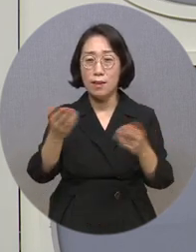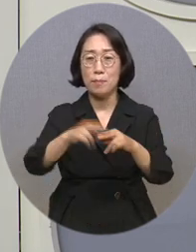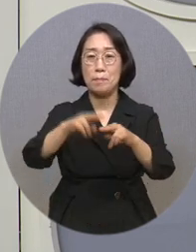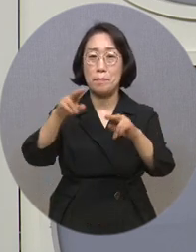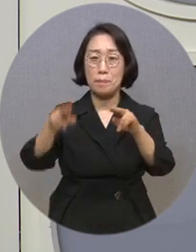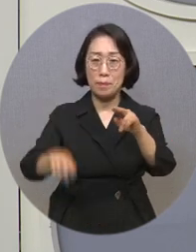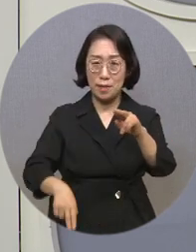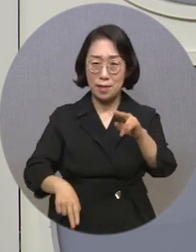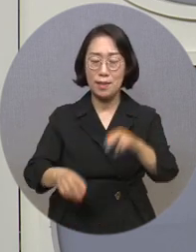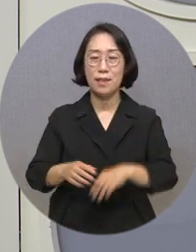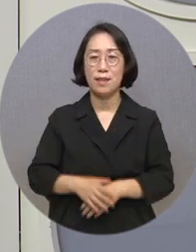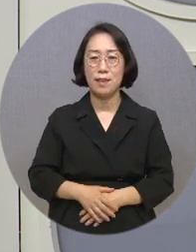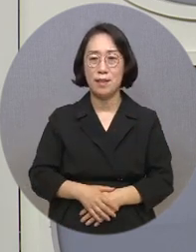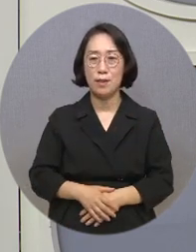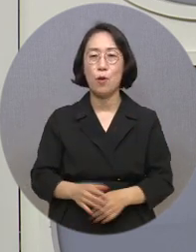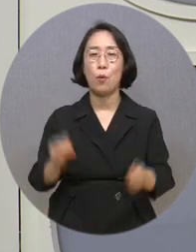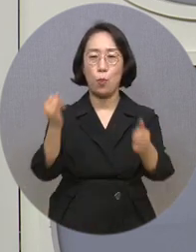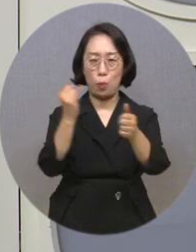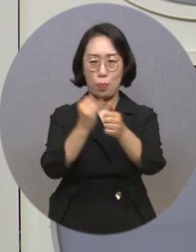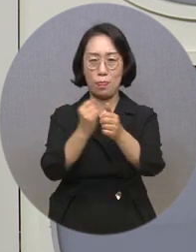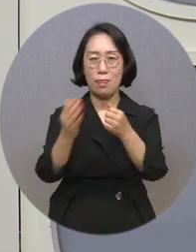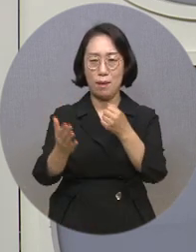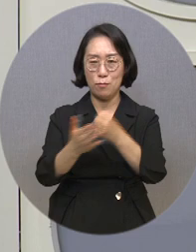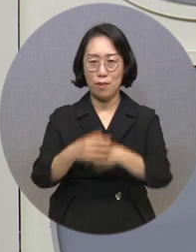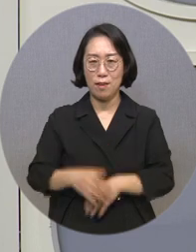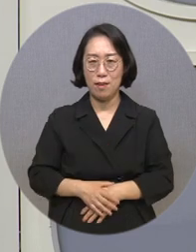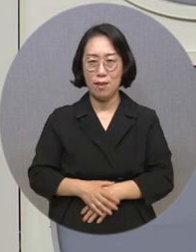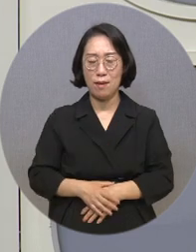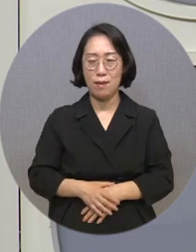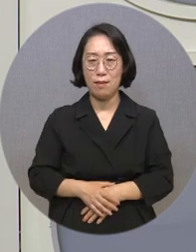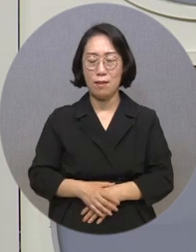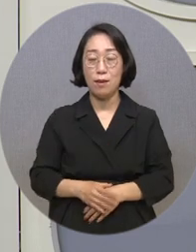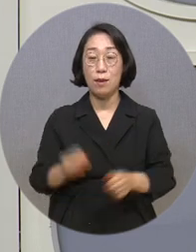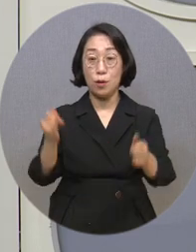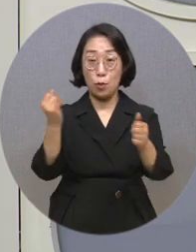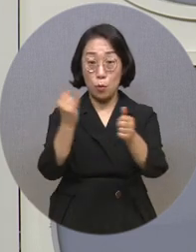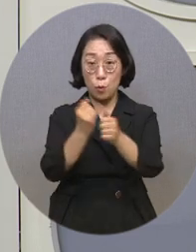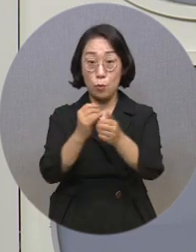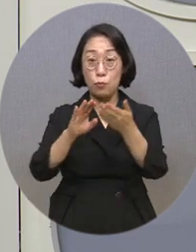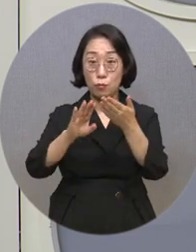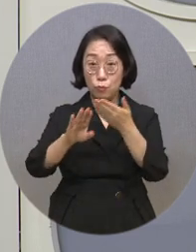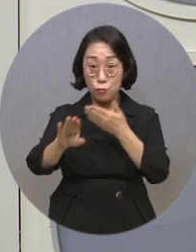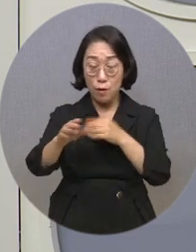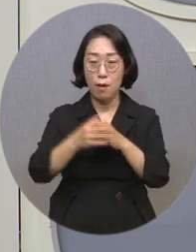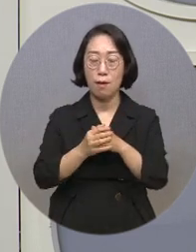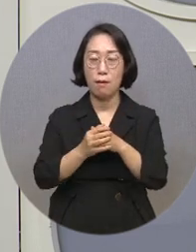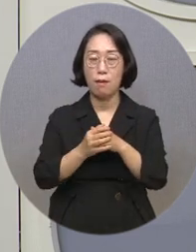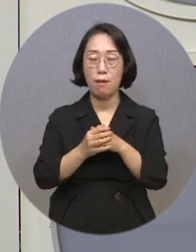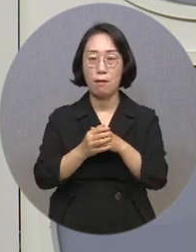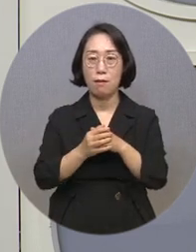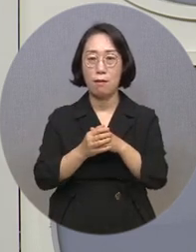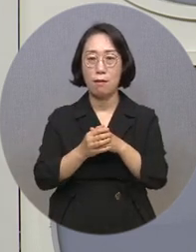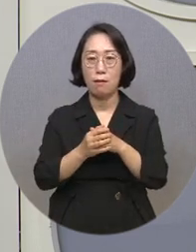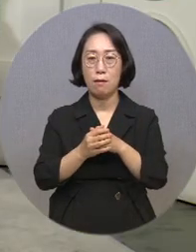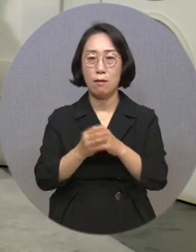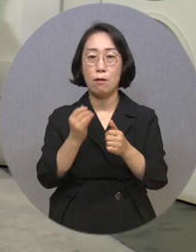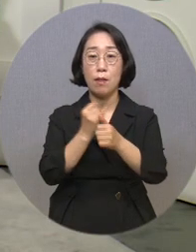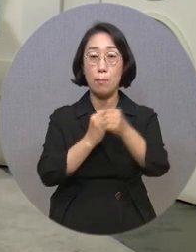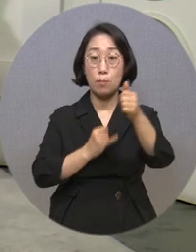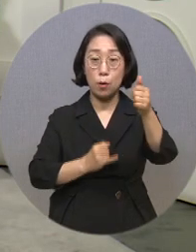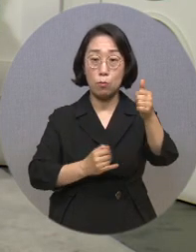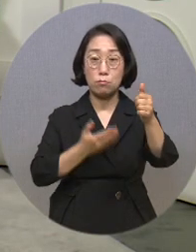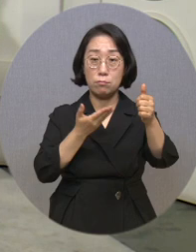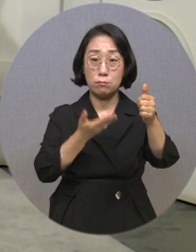됐었잖아요. 그래서 직장과 그 결혼과 동시에 직장을 그만두고 결혼을 했는데, 이